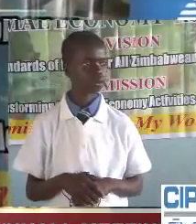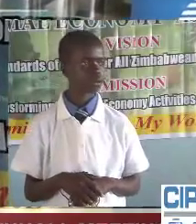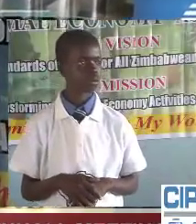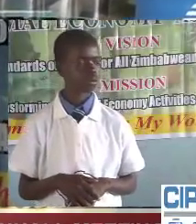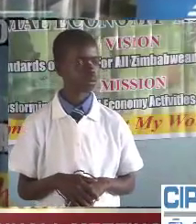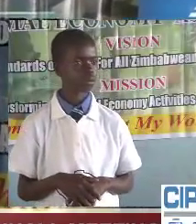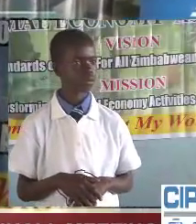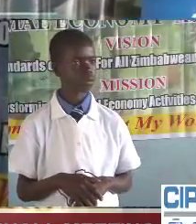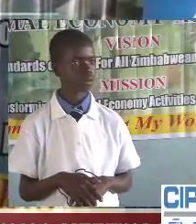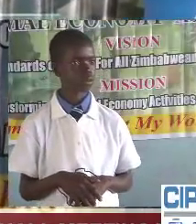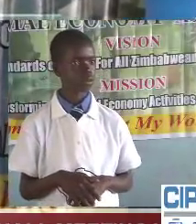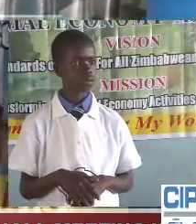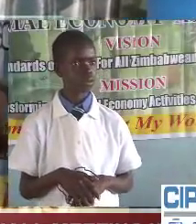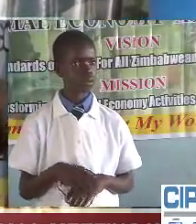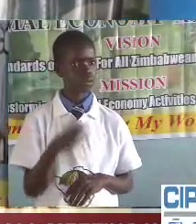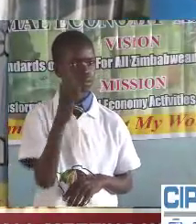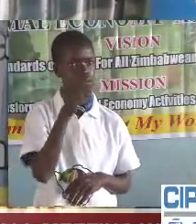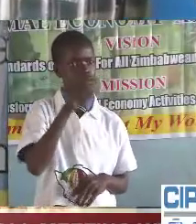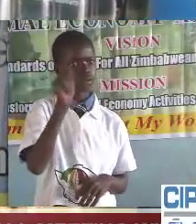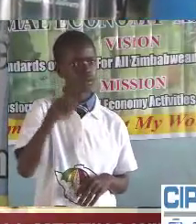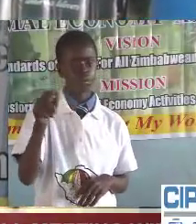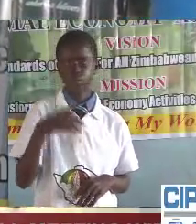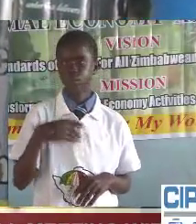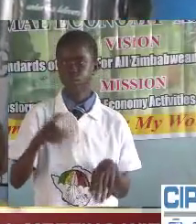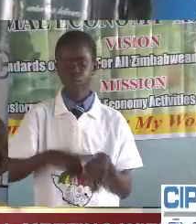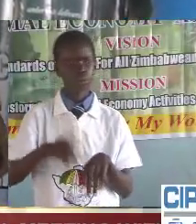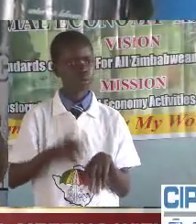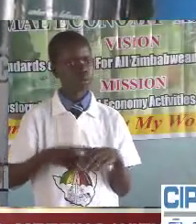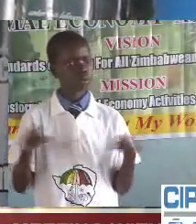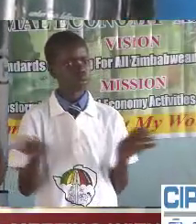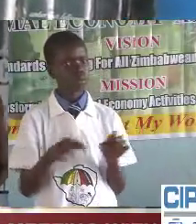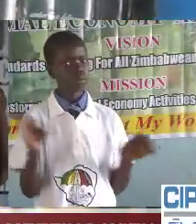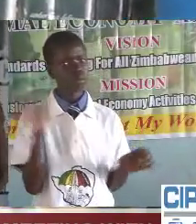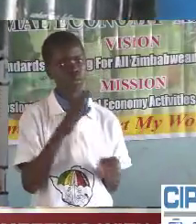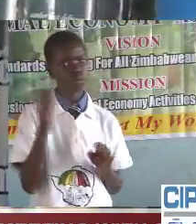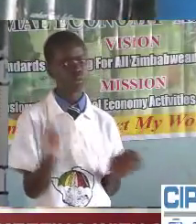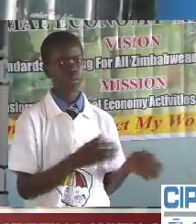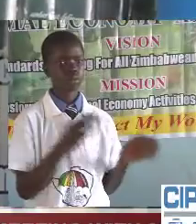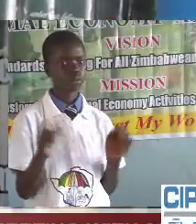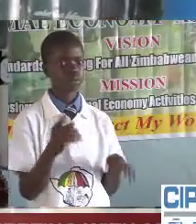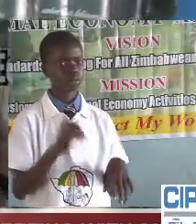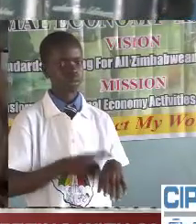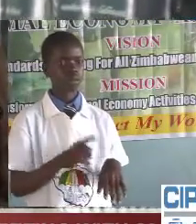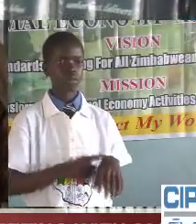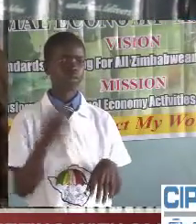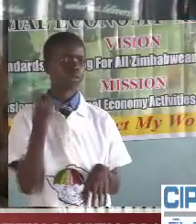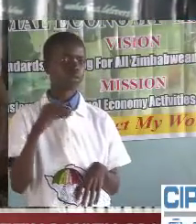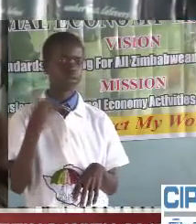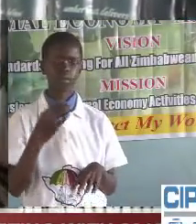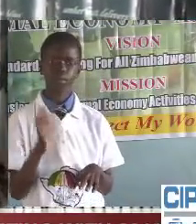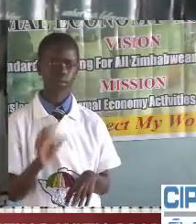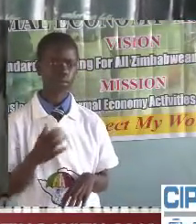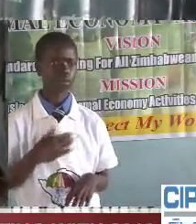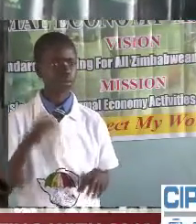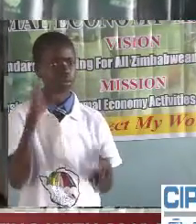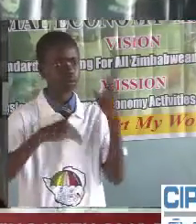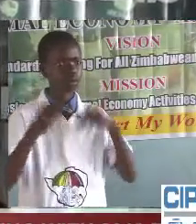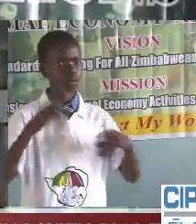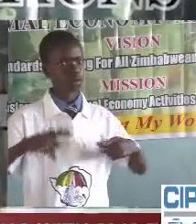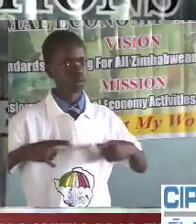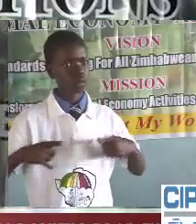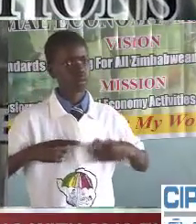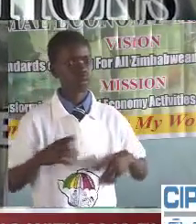sezvazviri. Handinyanyi kutaura zvakawanda nokuti zvizhinji zvabatwa handidi kuwestera nguva yavanhu. Ini chandoda kutaura